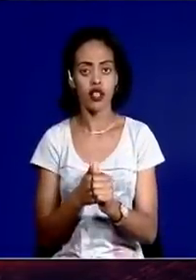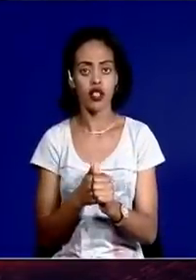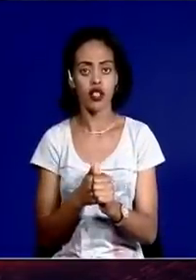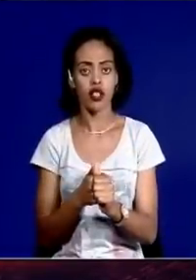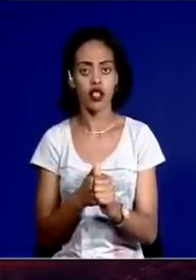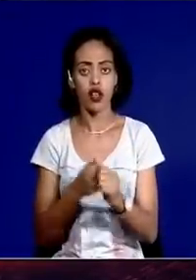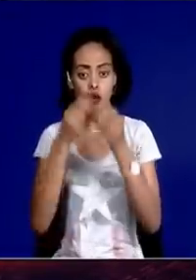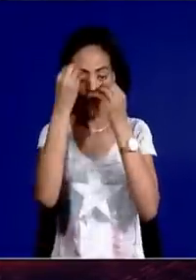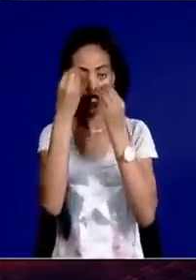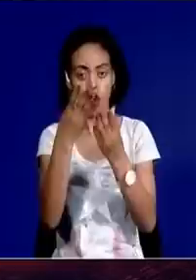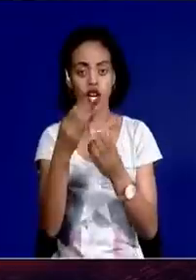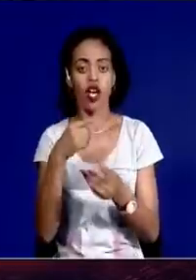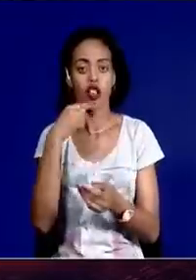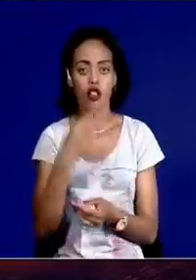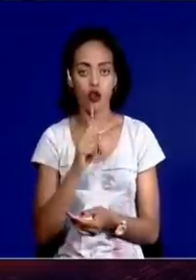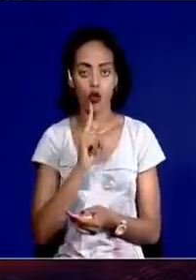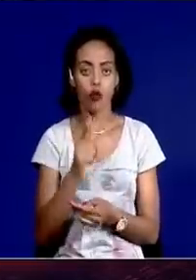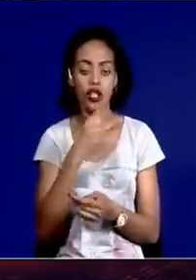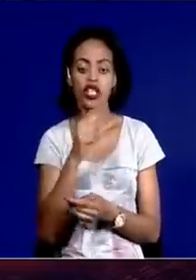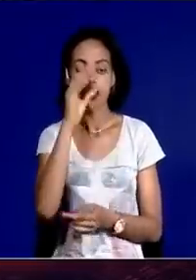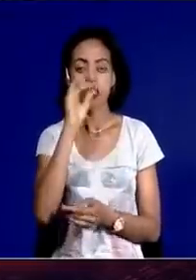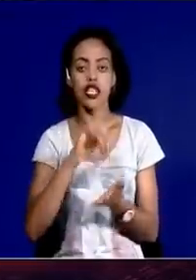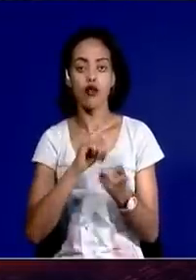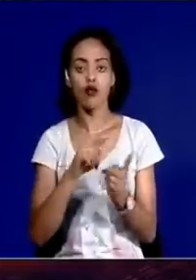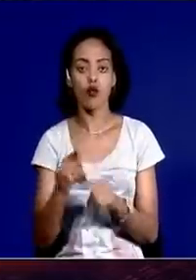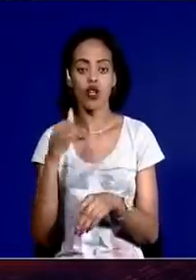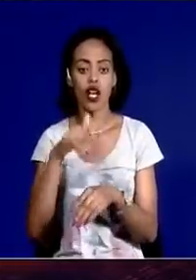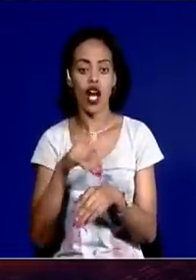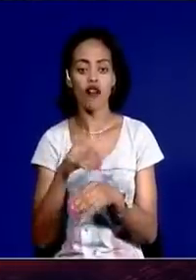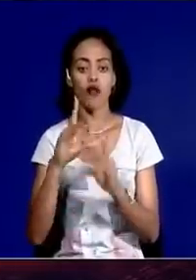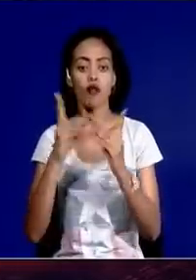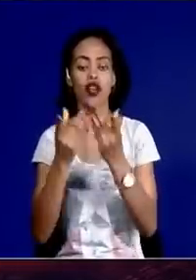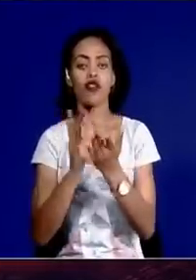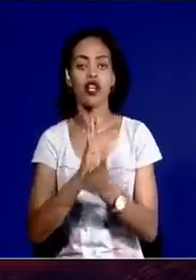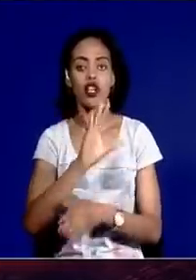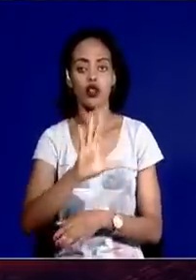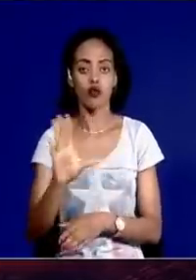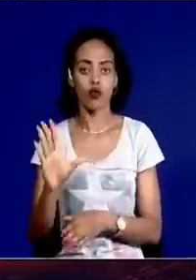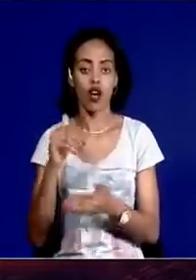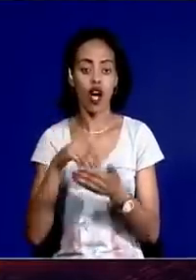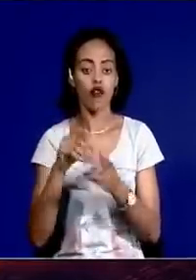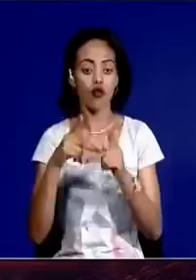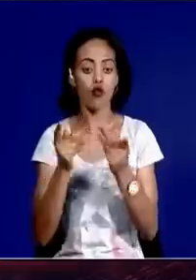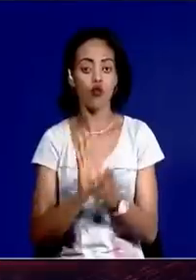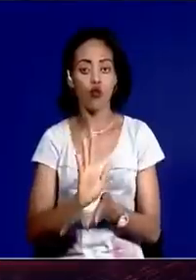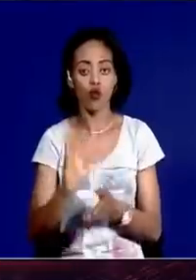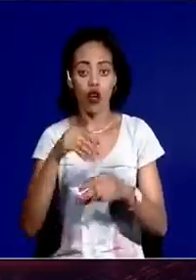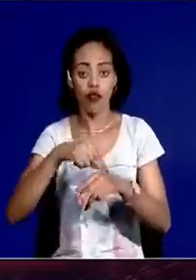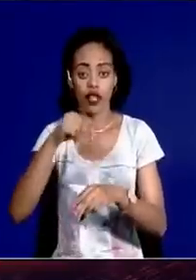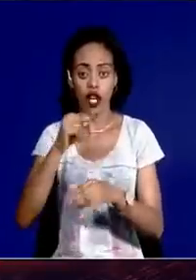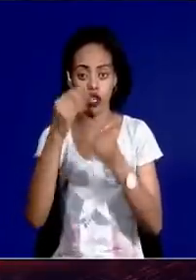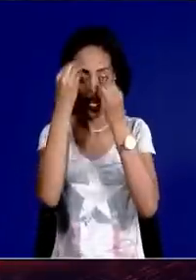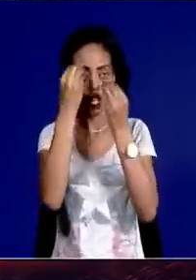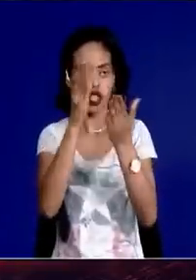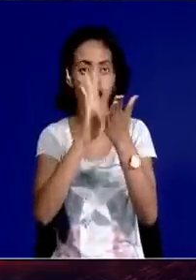ብማስታወቅያ ተነጊርዎ እዩ ካብኡ ድማ ሓድሕድ ሰብ እውን ኣብቲ በቢ ክፍለ ከተምኡ ኣብቲ ቦትኡ ኣብቲ ትካሉ ክልጠፍ ተገይሩ